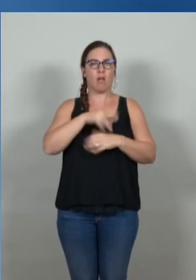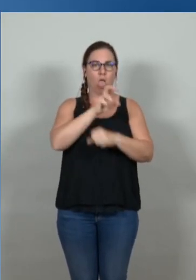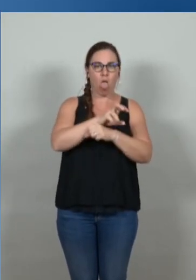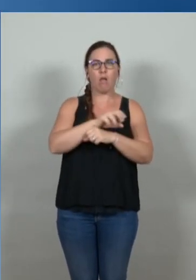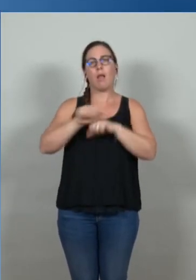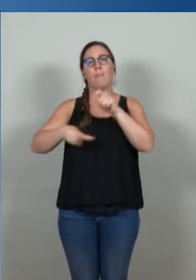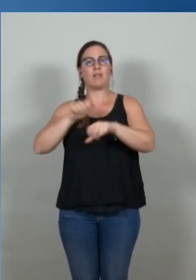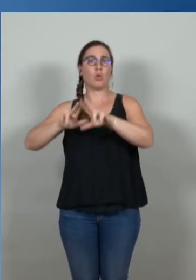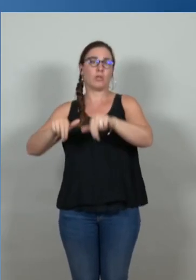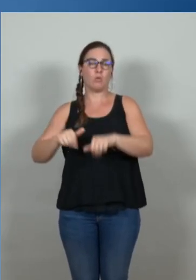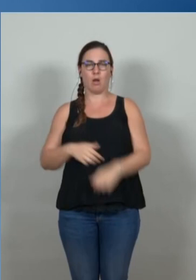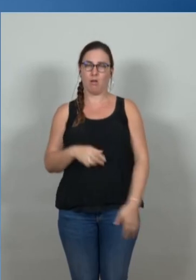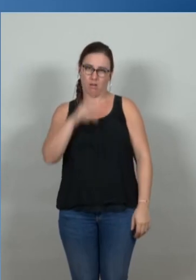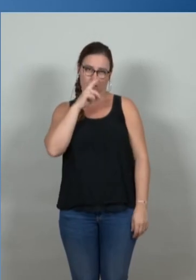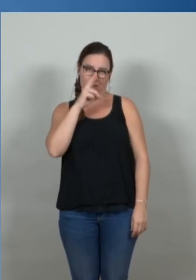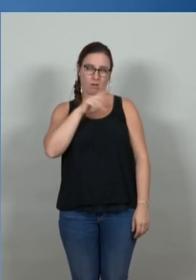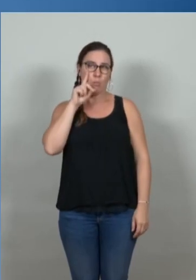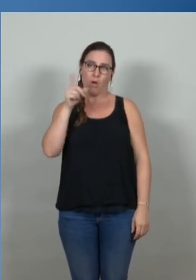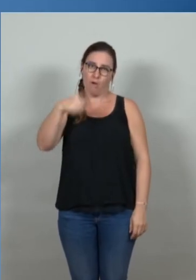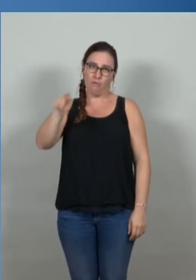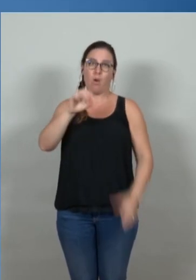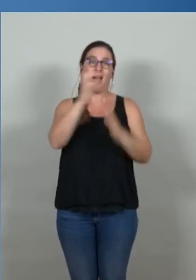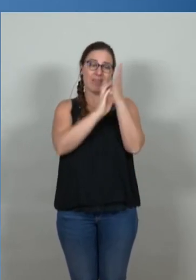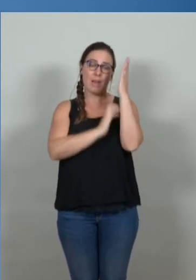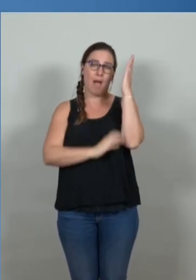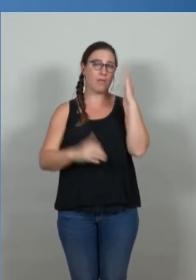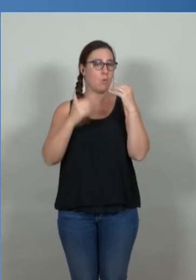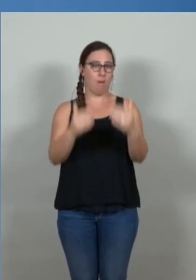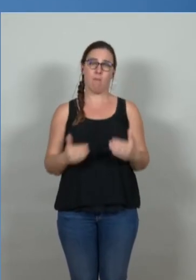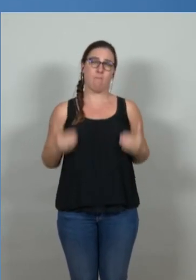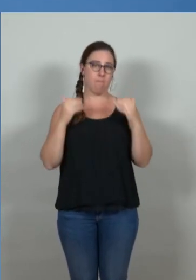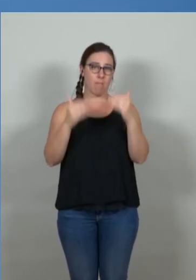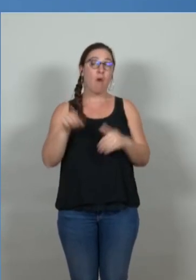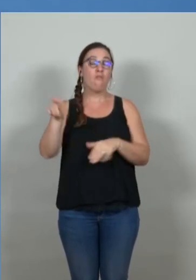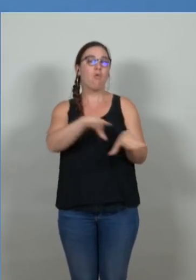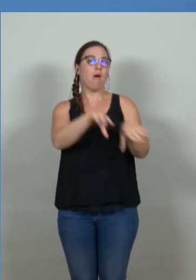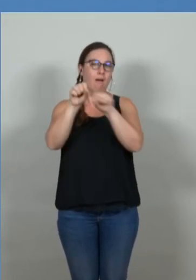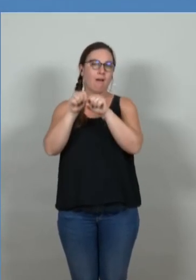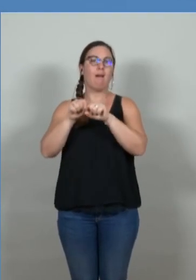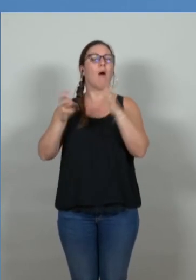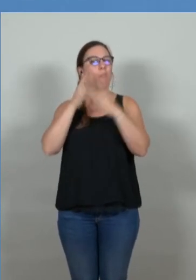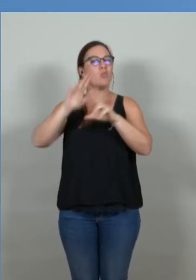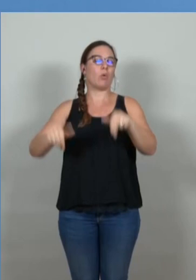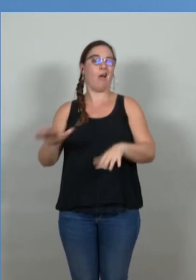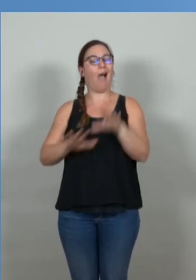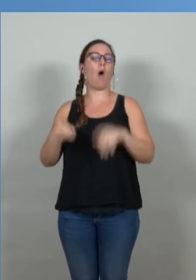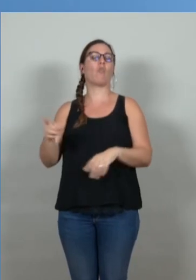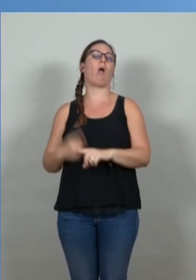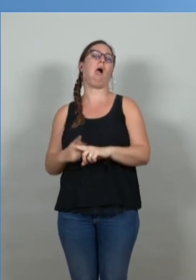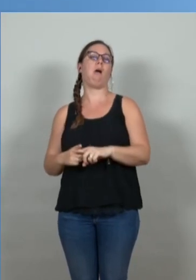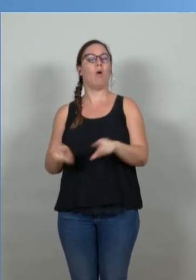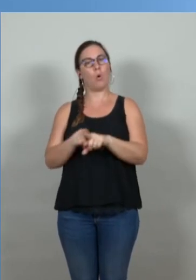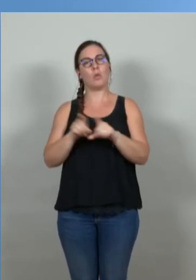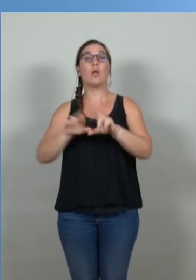ça me fait quand même bien marrer parce que vous êtes les premiers et les déborations sont régulières sur ce point à recruter des contrats de projets qui vous arrangent bien et à recruter